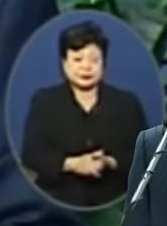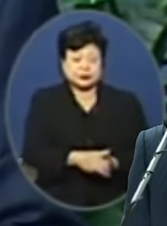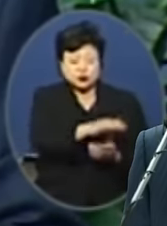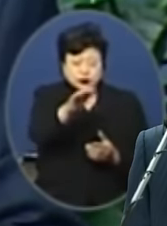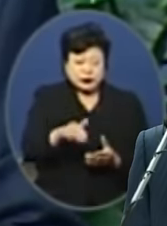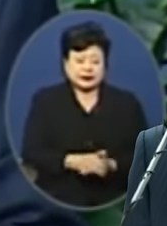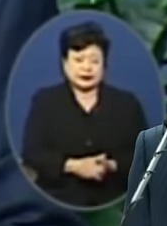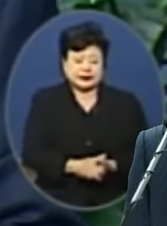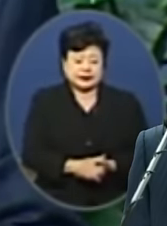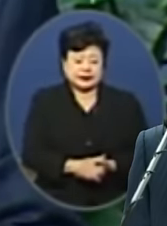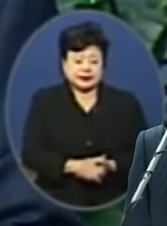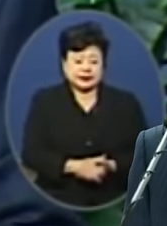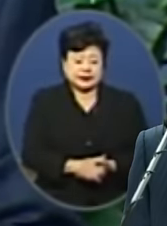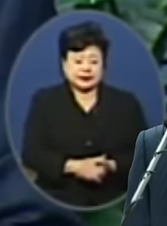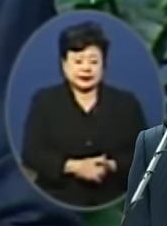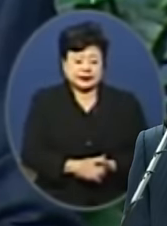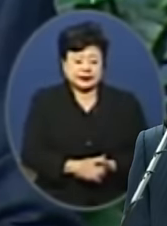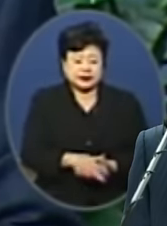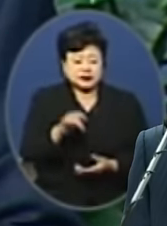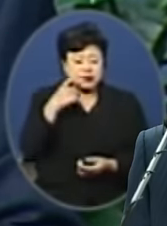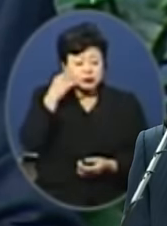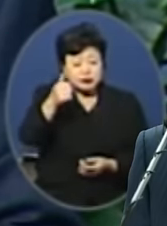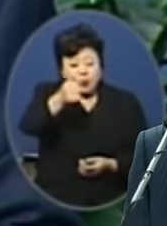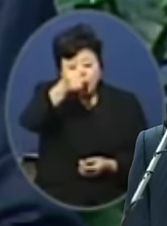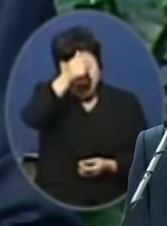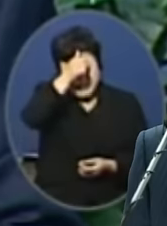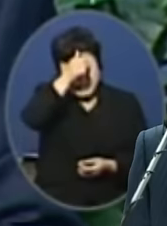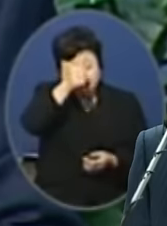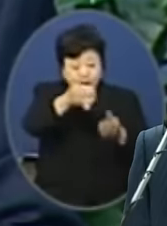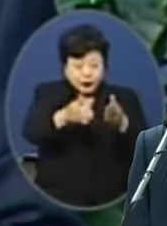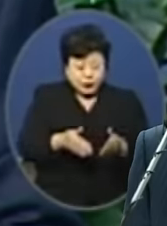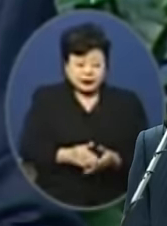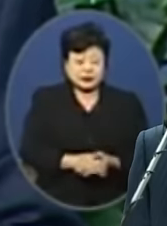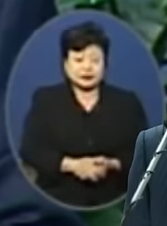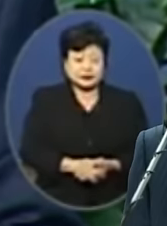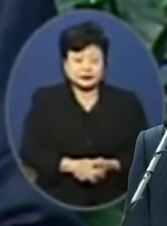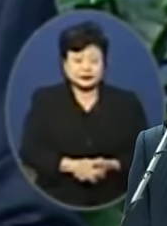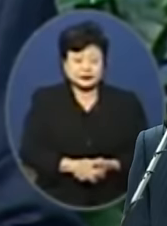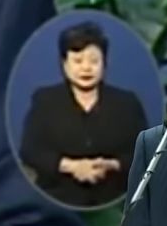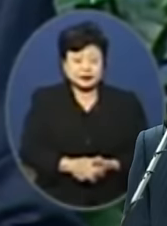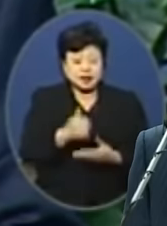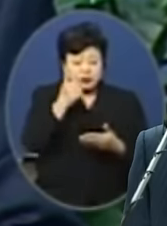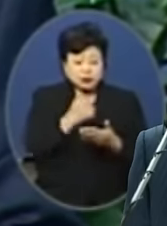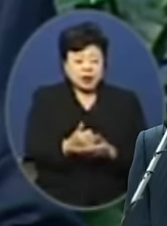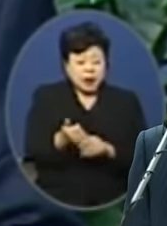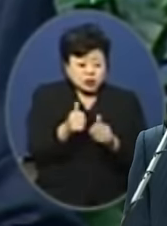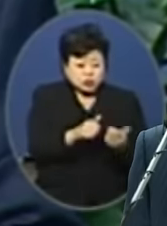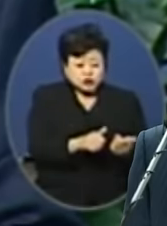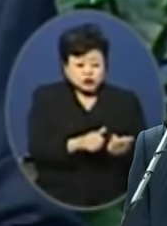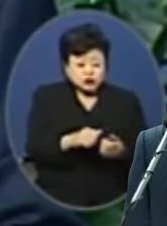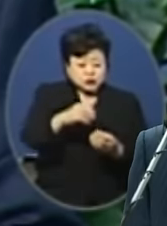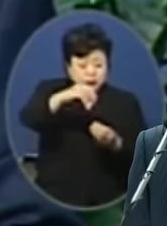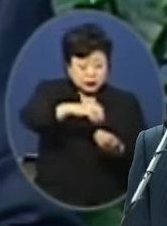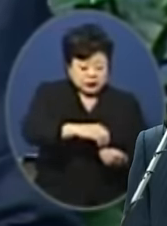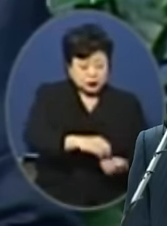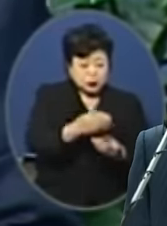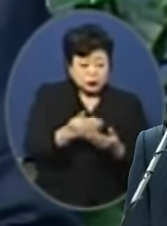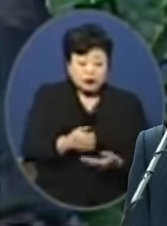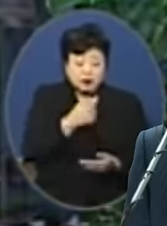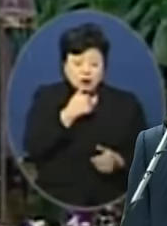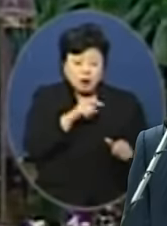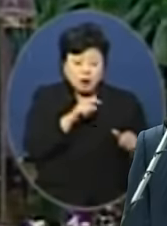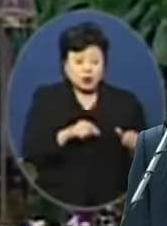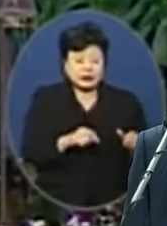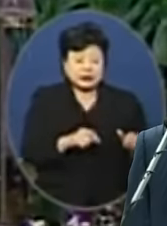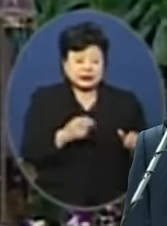우리 첫 부모인 아담을 통하여 죄와 죽음의 상속을 받았습니다. 로마서 5장